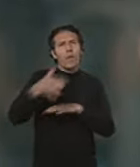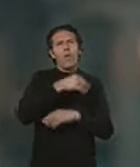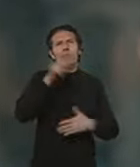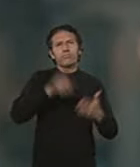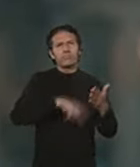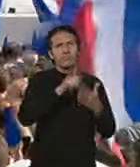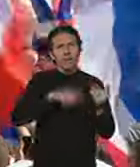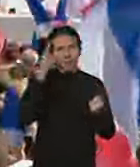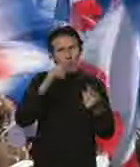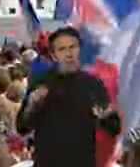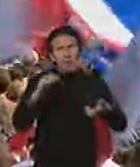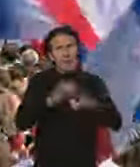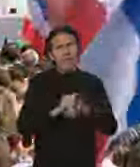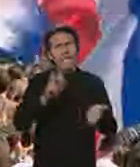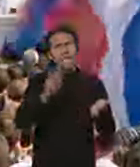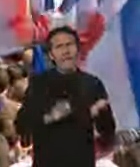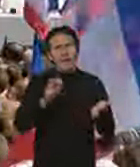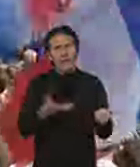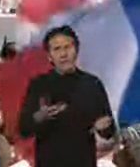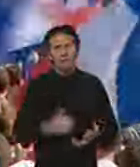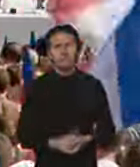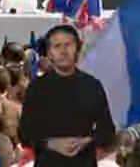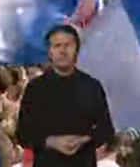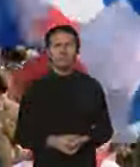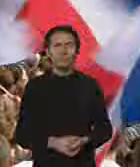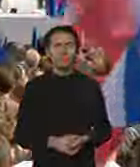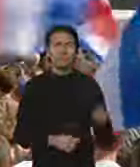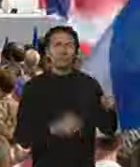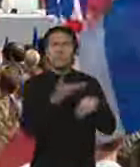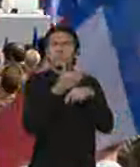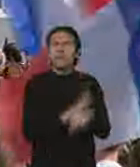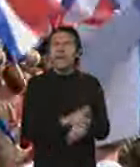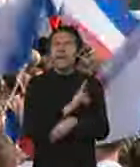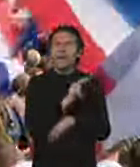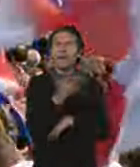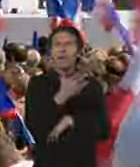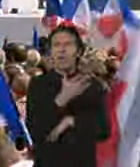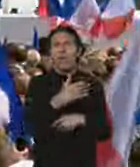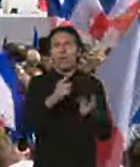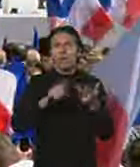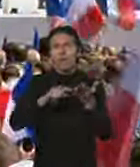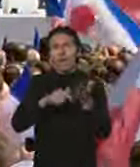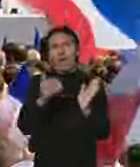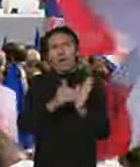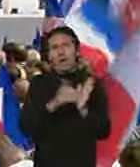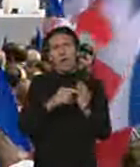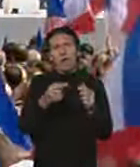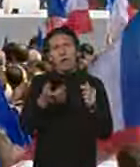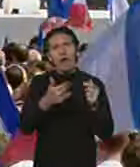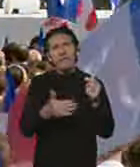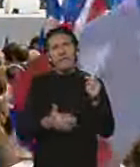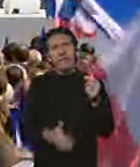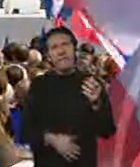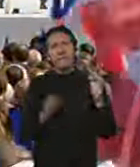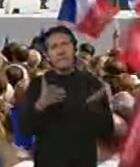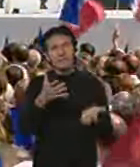accord électoral avec les Verts qui est-il prêt à vendre à la suite je voudrais